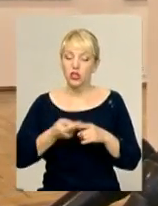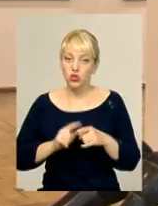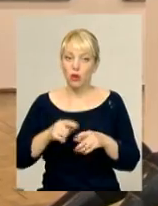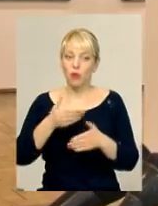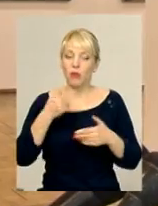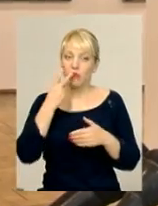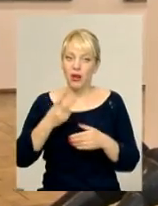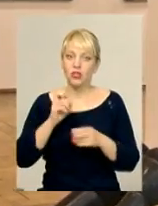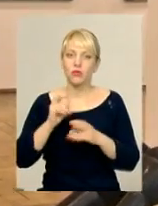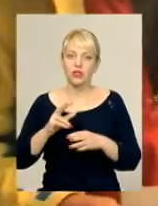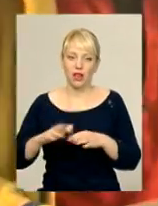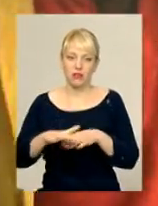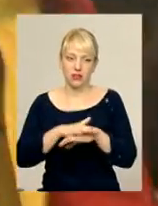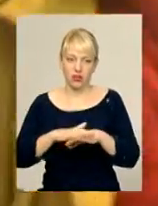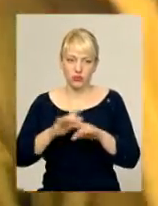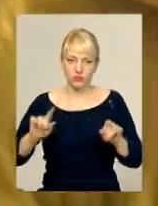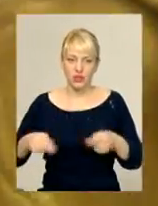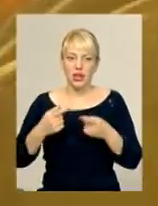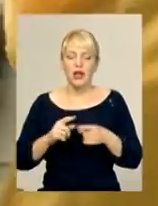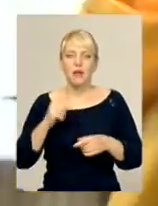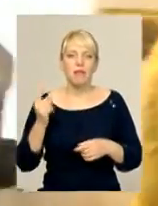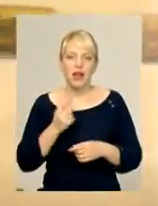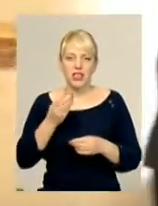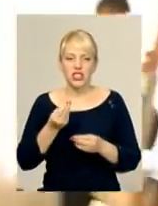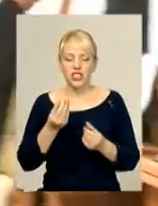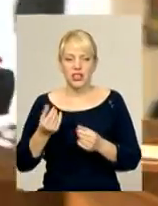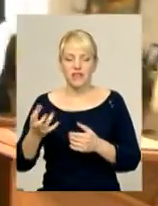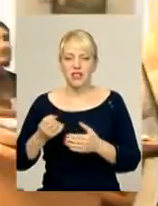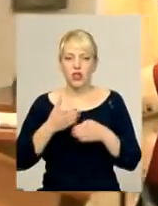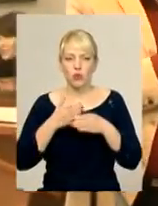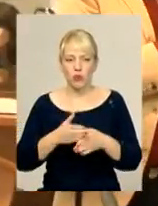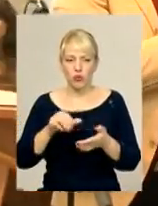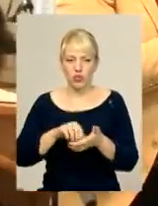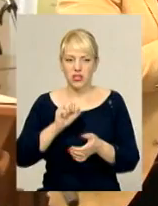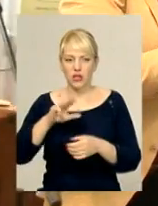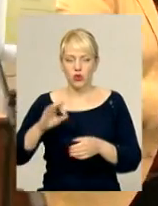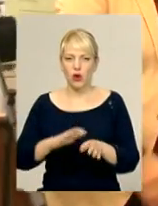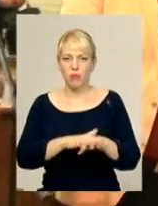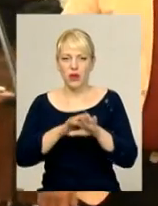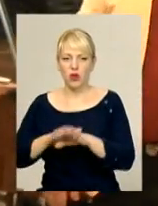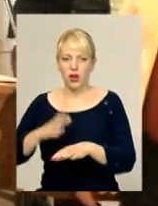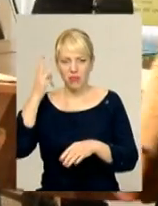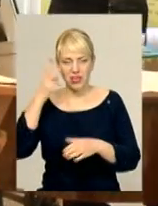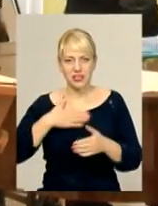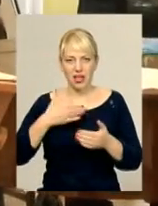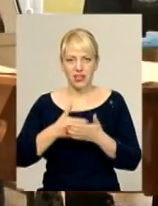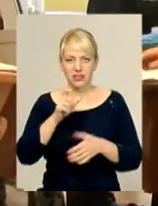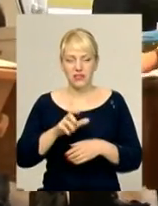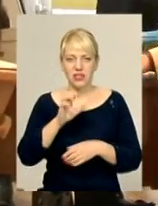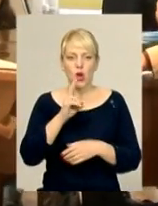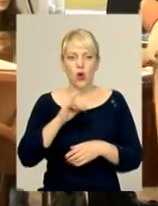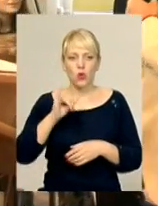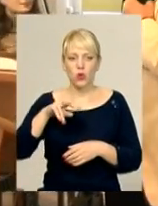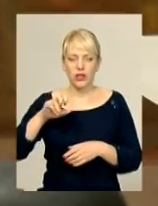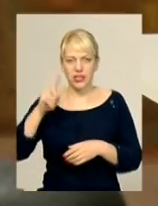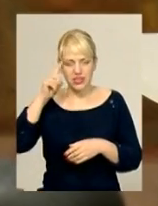самоідентифікується нація». Перші гривні на допомогу пораненим учасникам АТО перерахував хмельницький активіст Микола Кулик. Чоловік